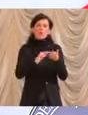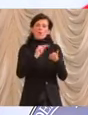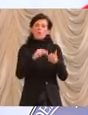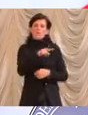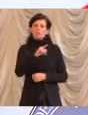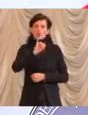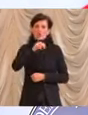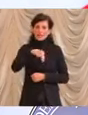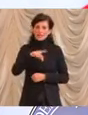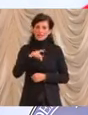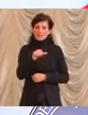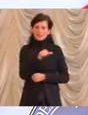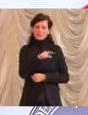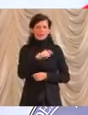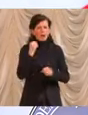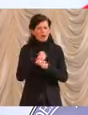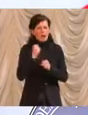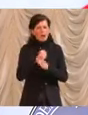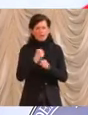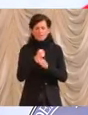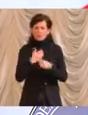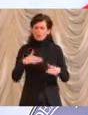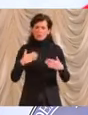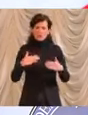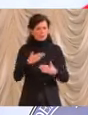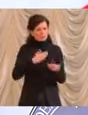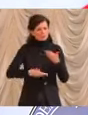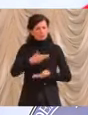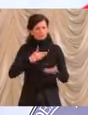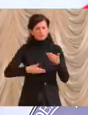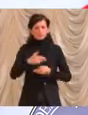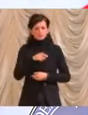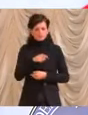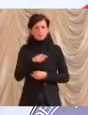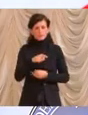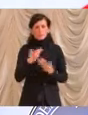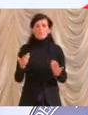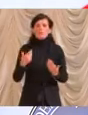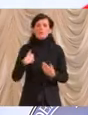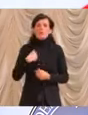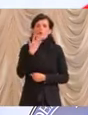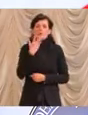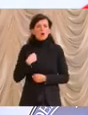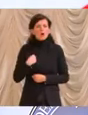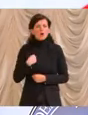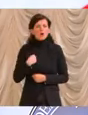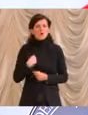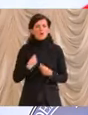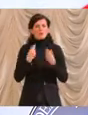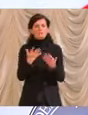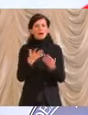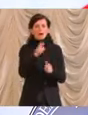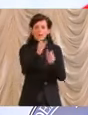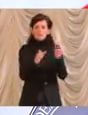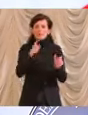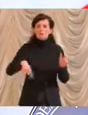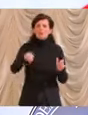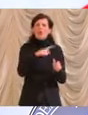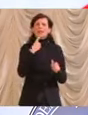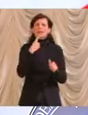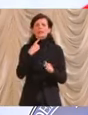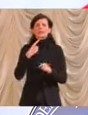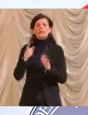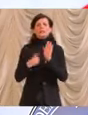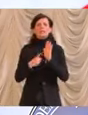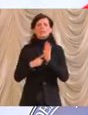stanno lavorando allacremente, quindi vogliamo mettere in condizione tutti coloro che hanno diritto alla cassa integrazione